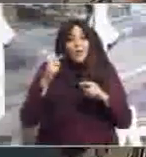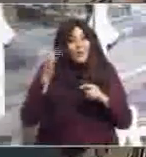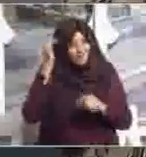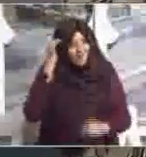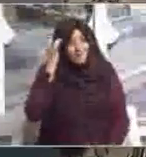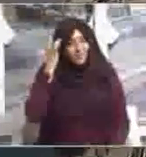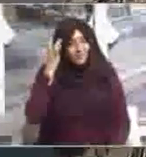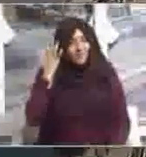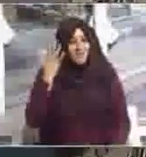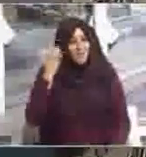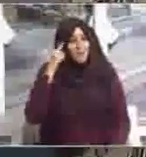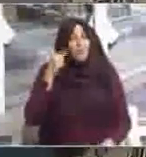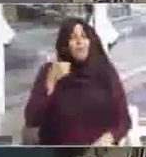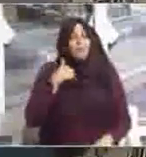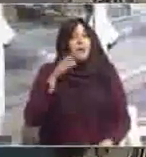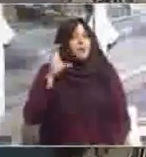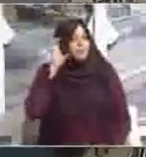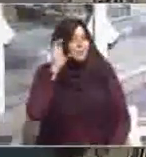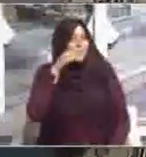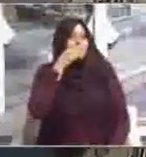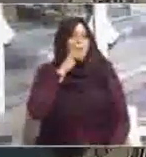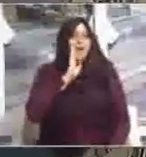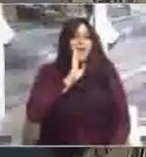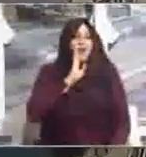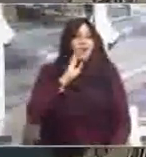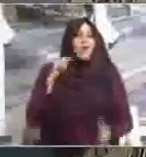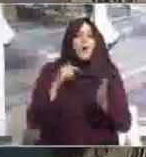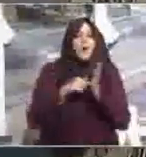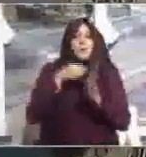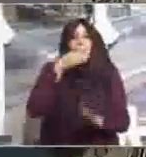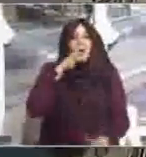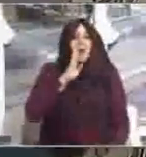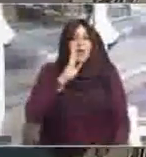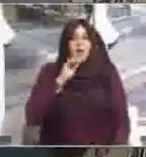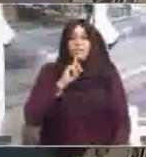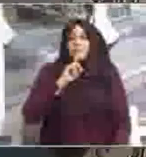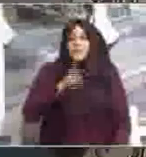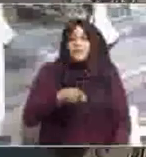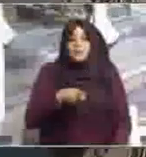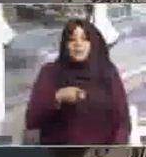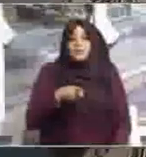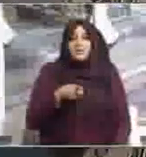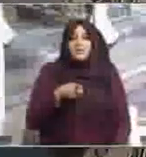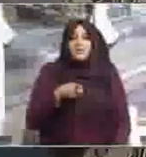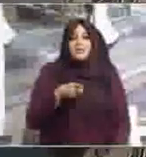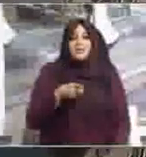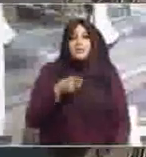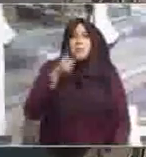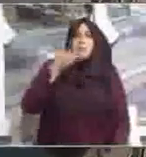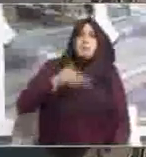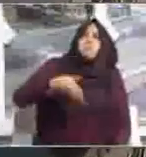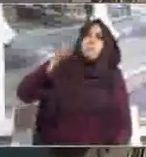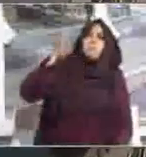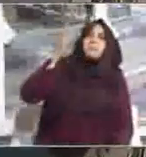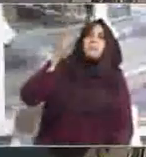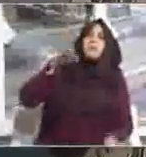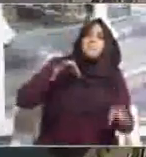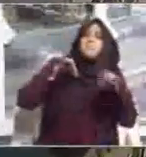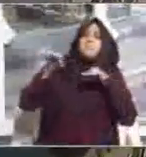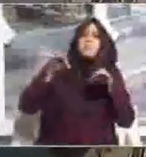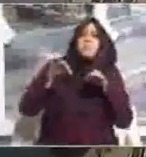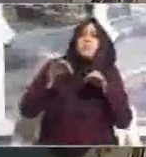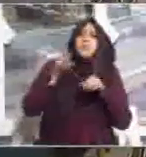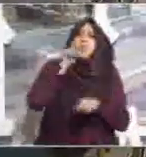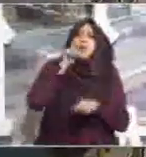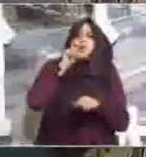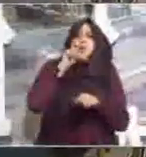المعاني في التحكم في النفس طاعه الوالدين، لما يامر الوالد على شيء هو يحس روحه شوف انا مهندس طبيب